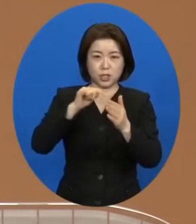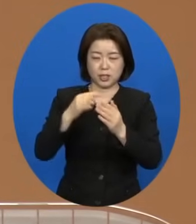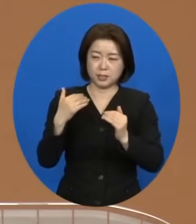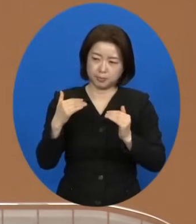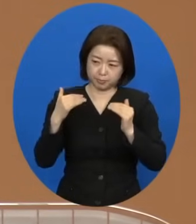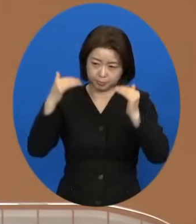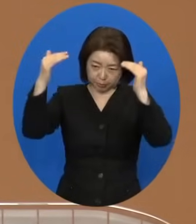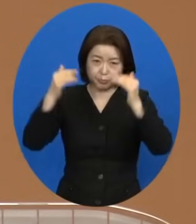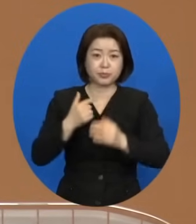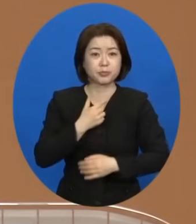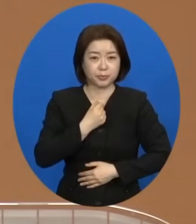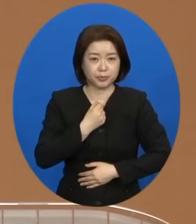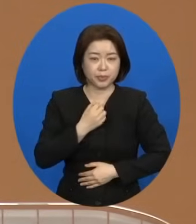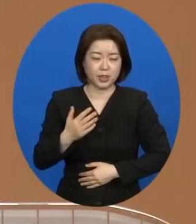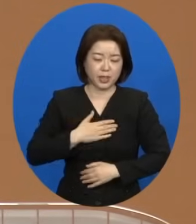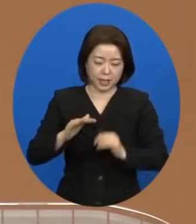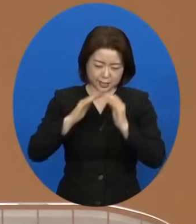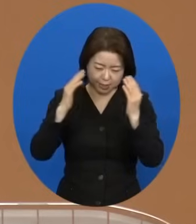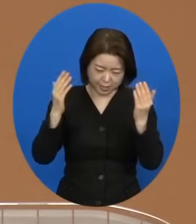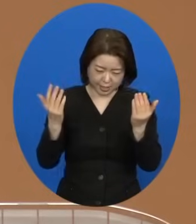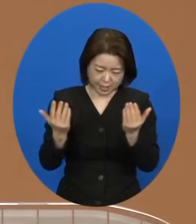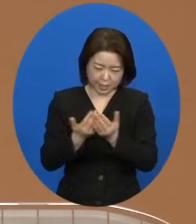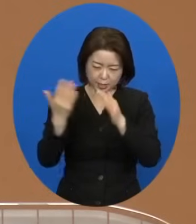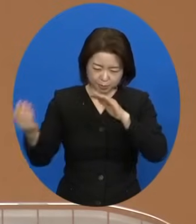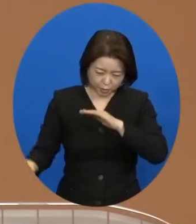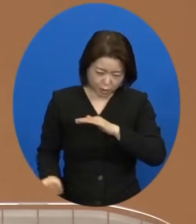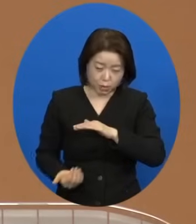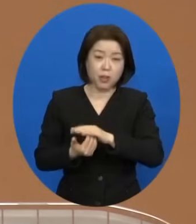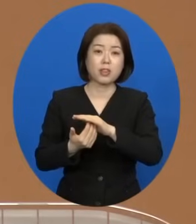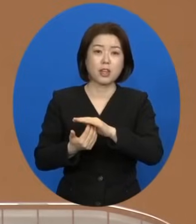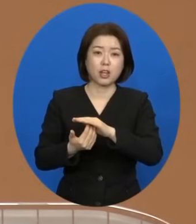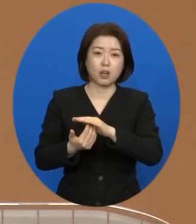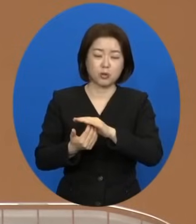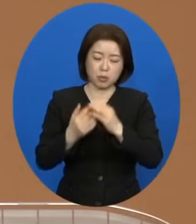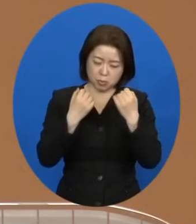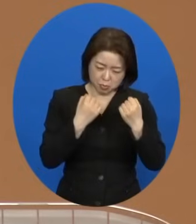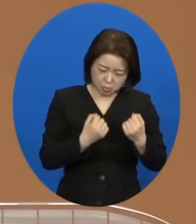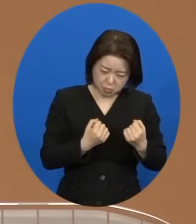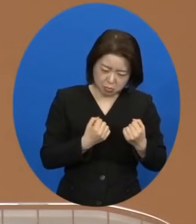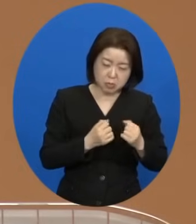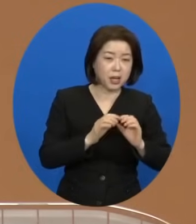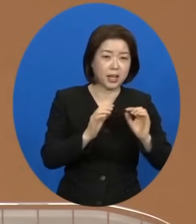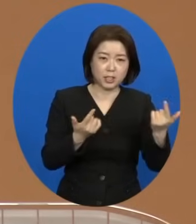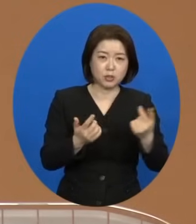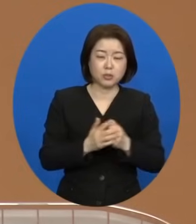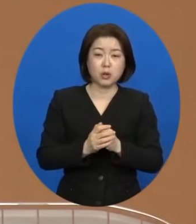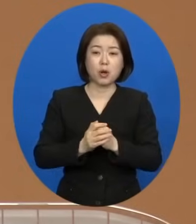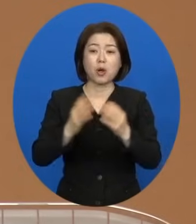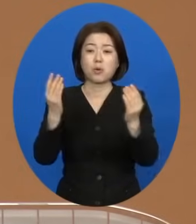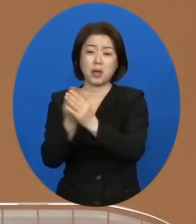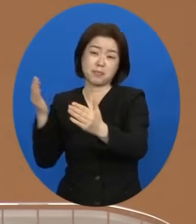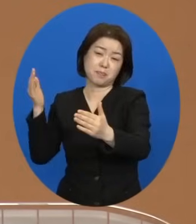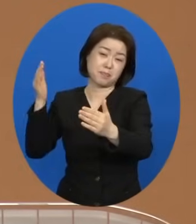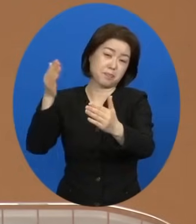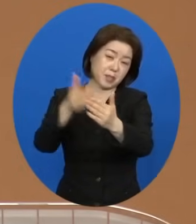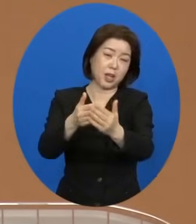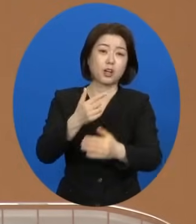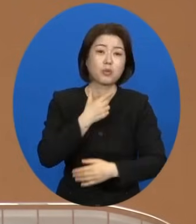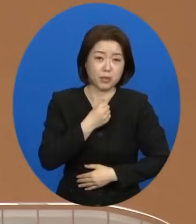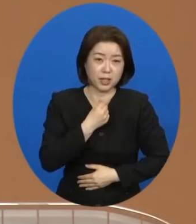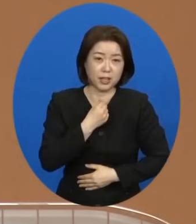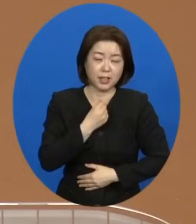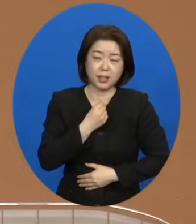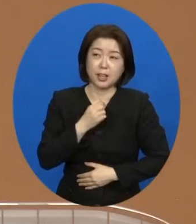원합니다 내가 다 되었다라고 다 이루었다고 안주하지 않고 완주하기 원합니다 그리스도의